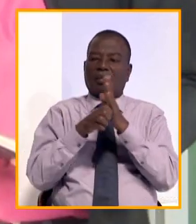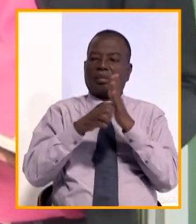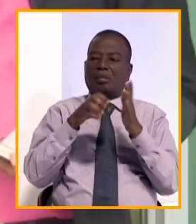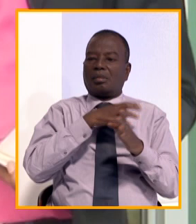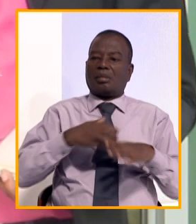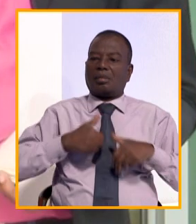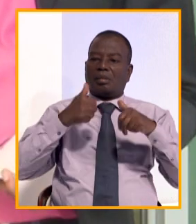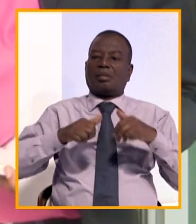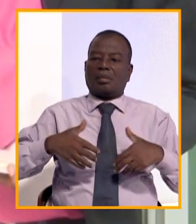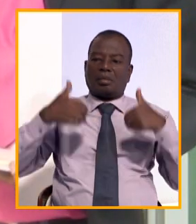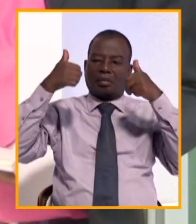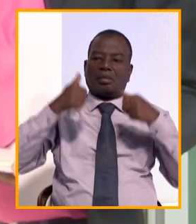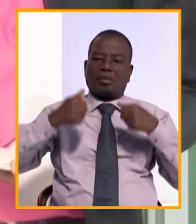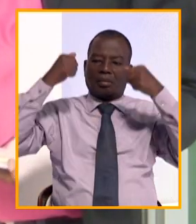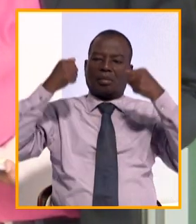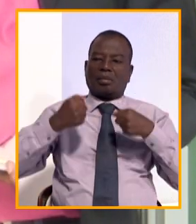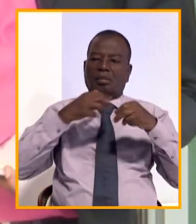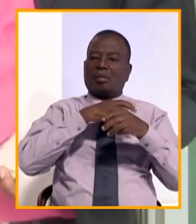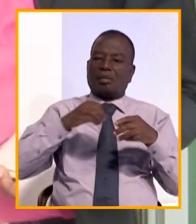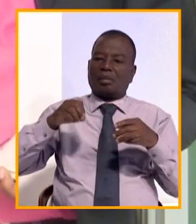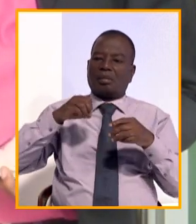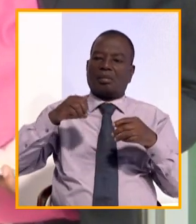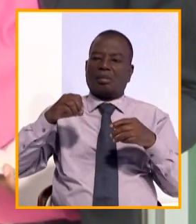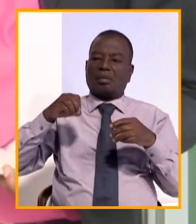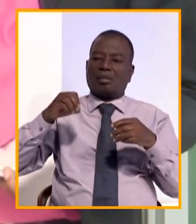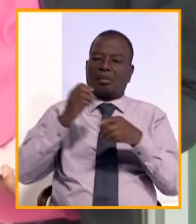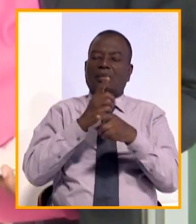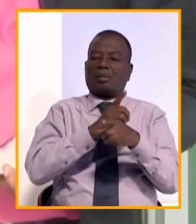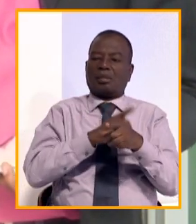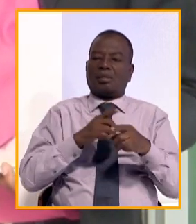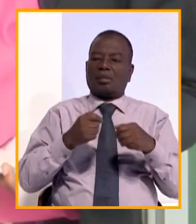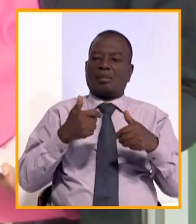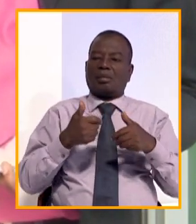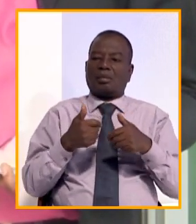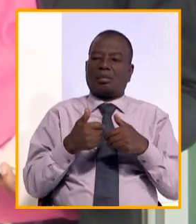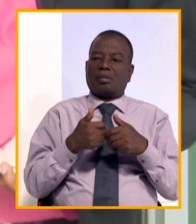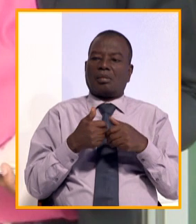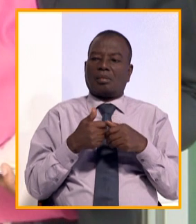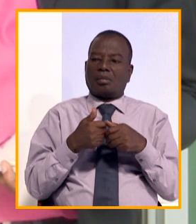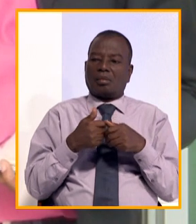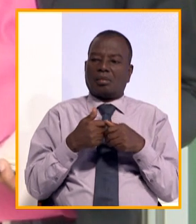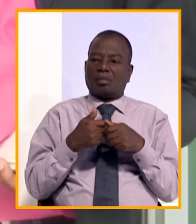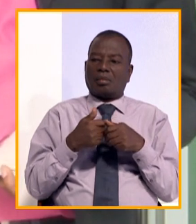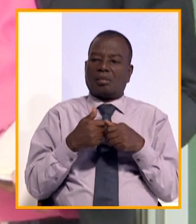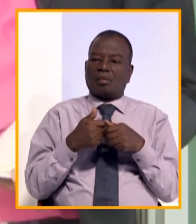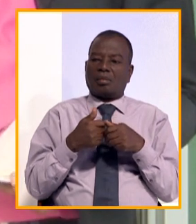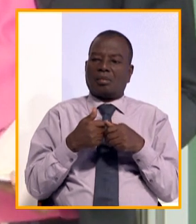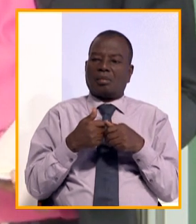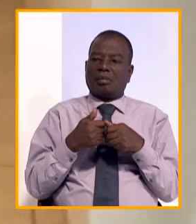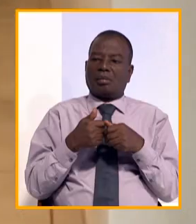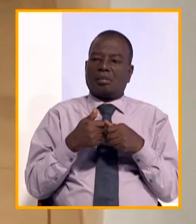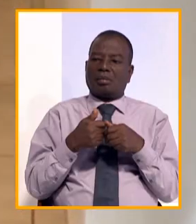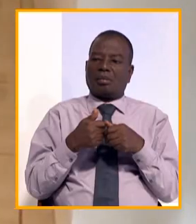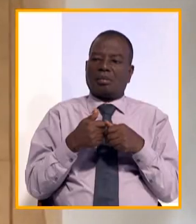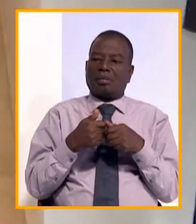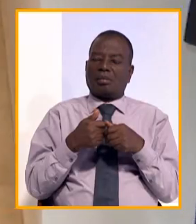du niveau du sport, dans tous ces domaines-là, nos relations se développent également grandement. And sports are the areas which are highly